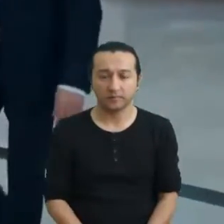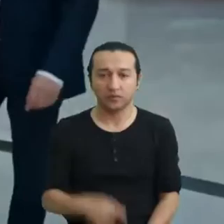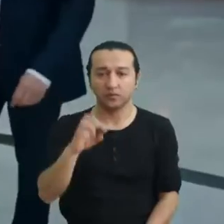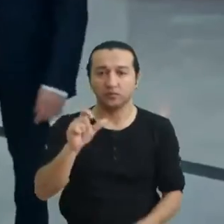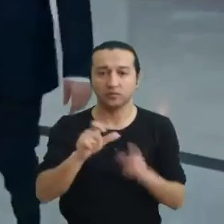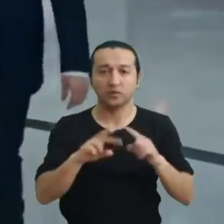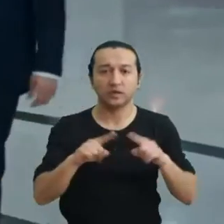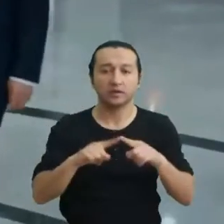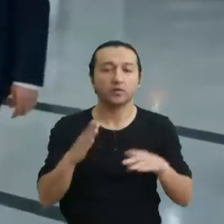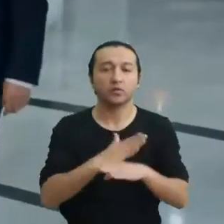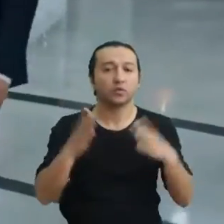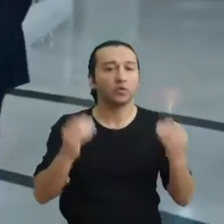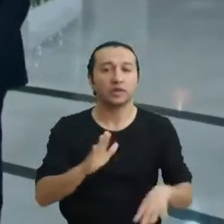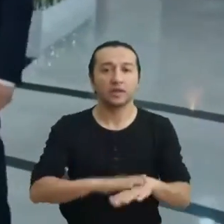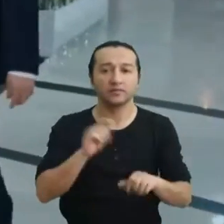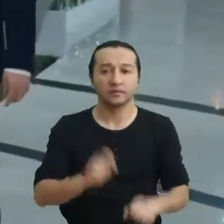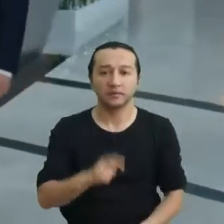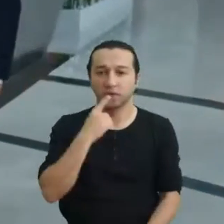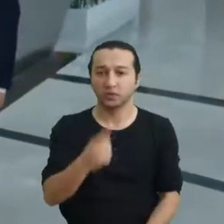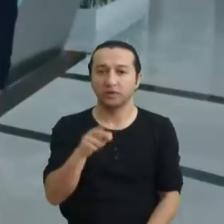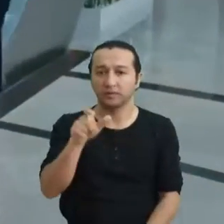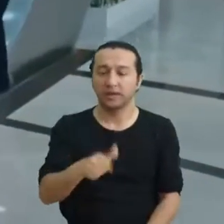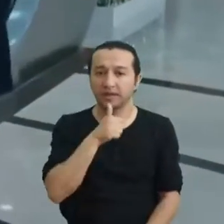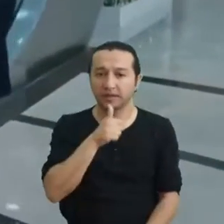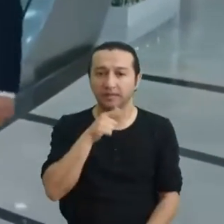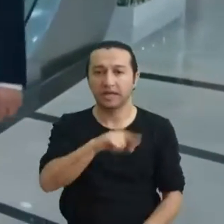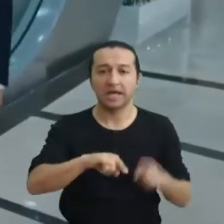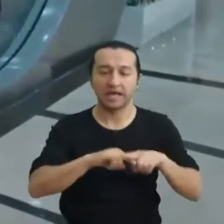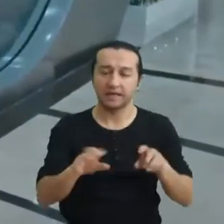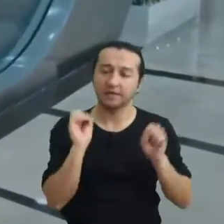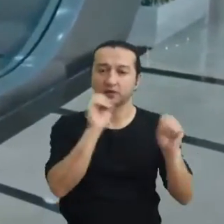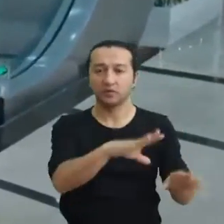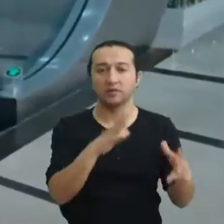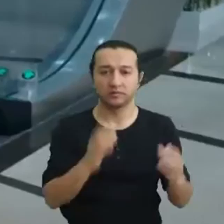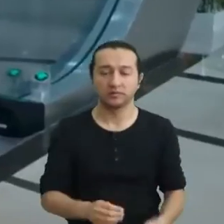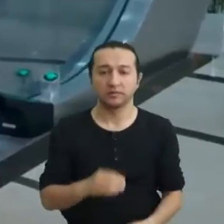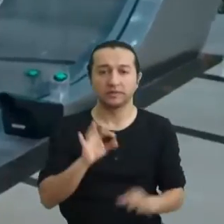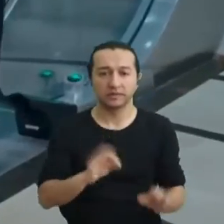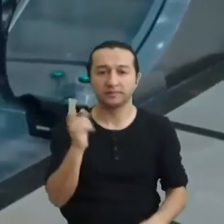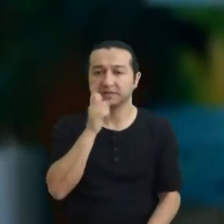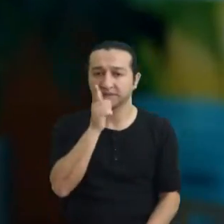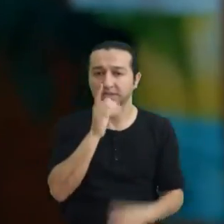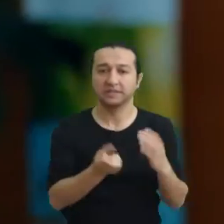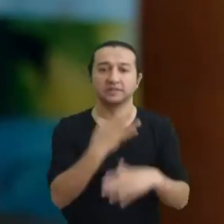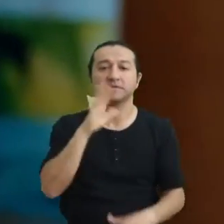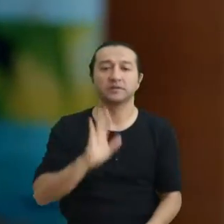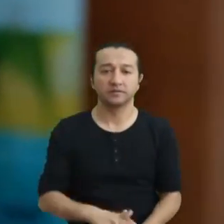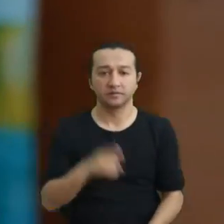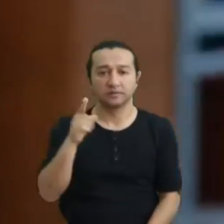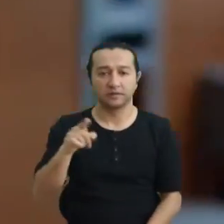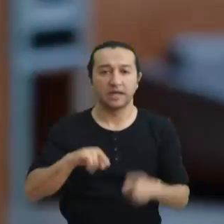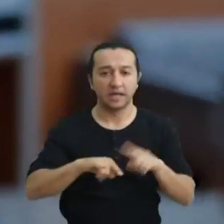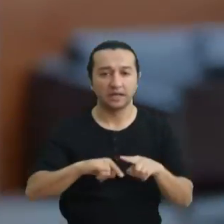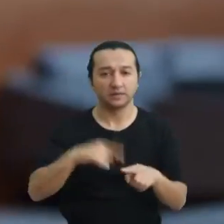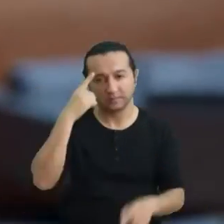Fırsat meselesini ne yaptın? Söylediğin gibi adam Hakkı'ya gönderdim abi. Henüz bir ses çıkmadı. Hakkı